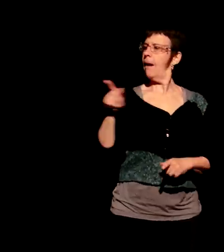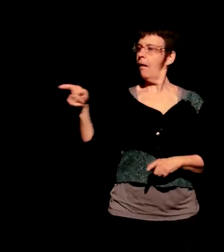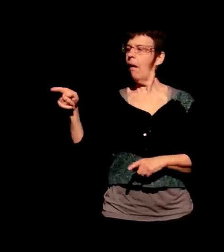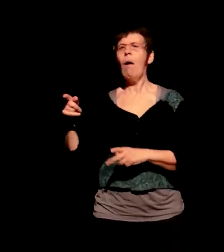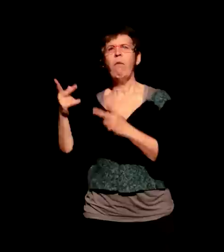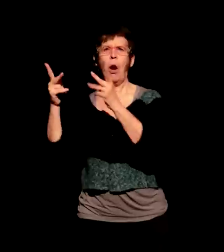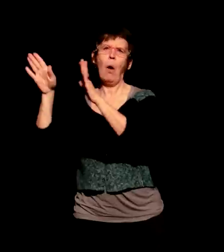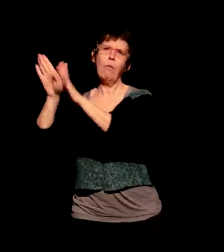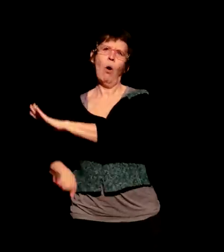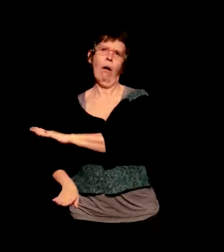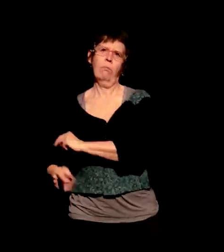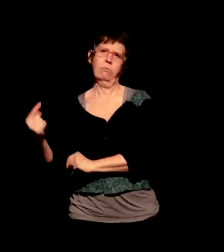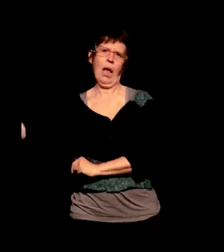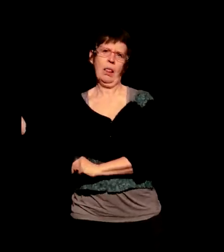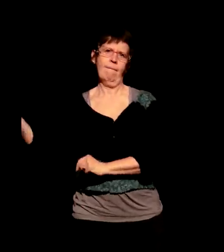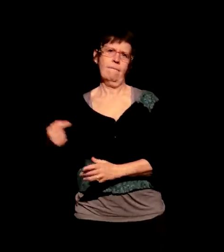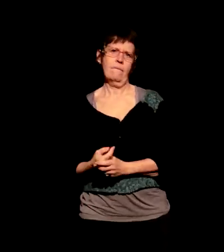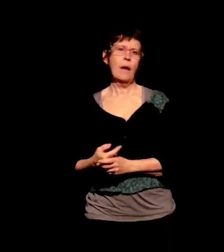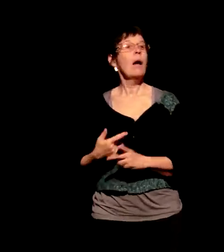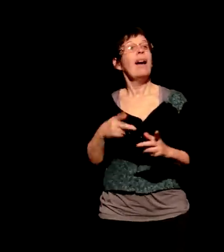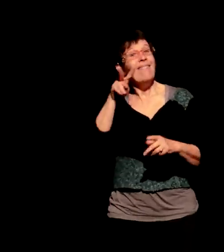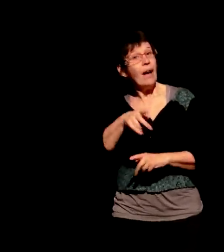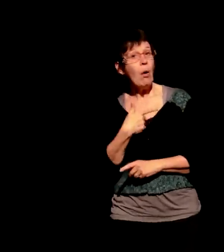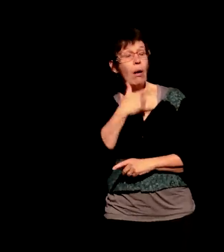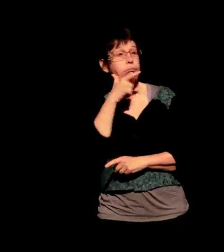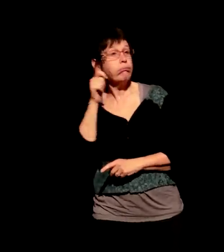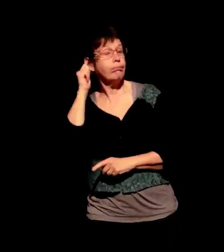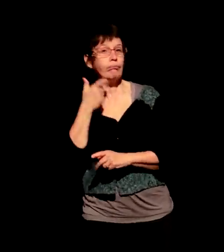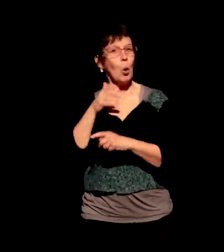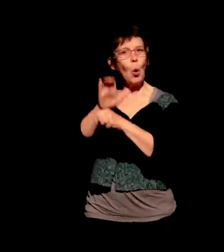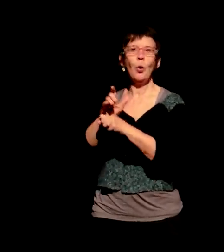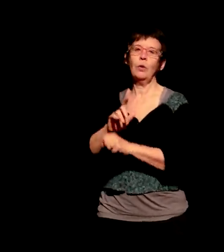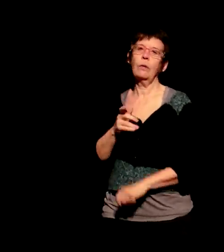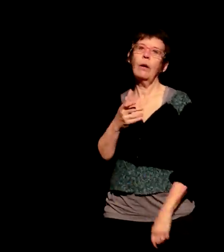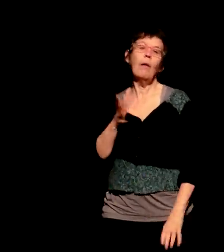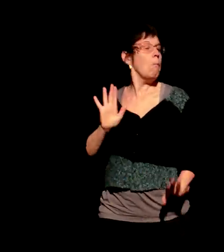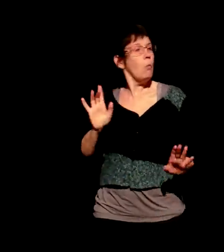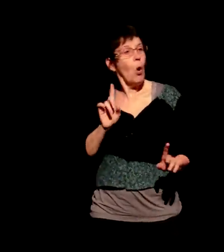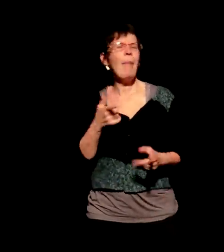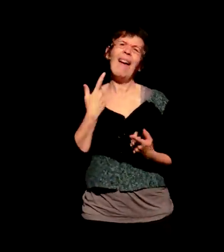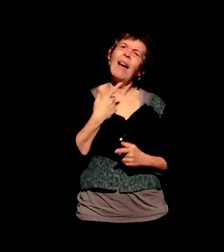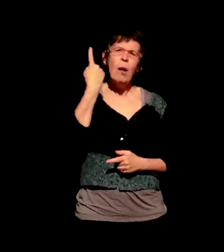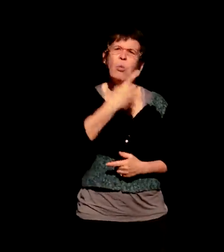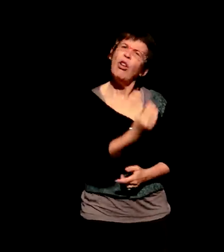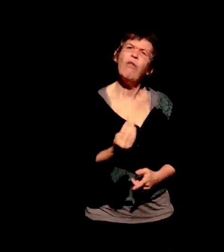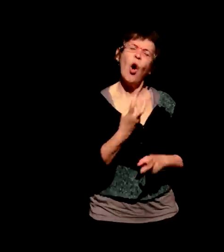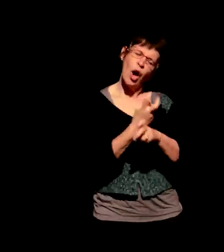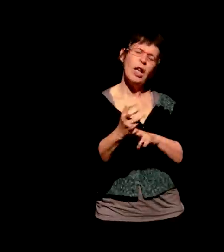je veux dire, c'est... moi, j'ai rien contre les homosexuels, hein. Mais pour les enfants, quand même. Non, c'est vrai,